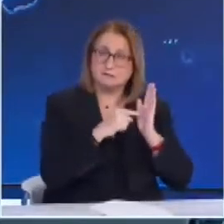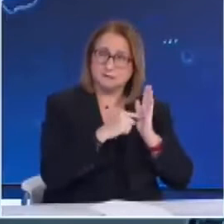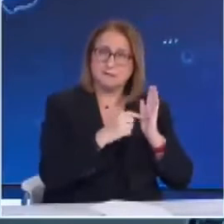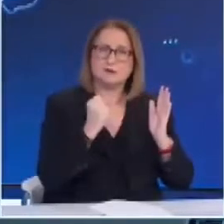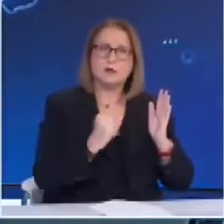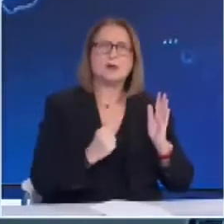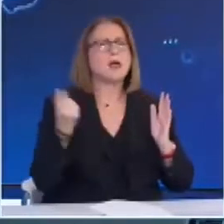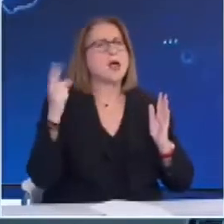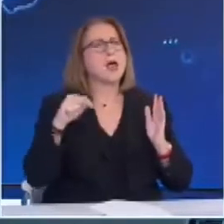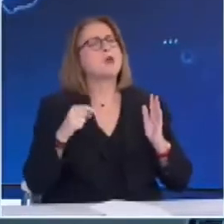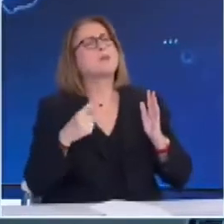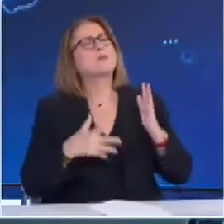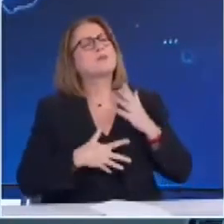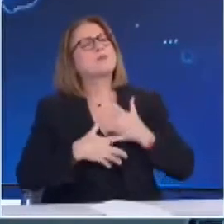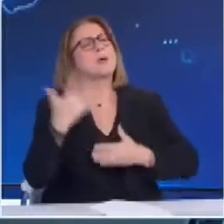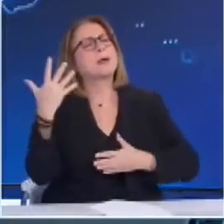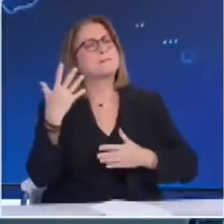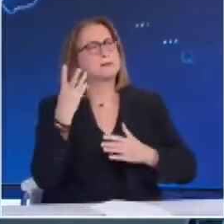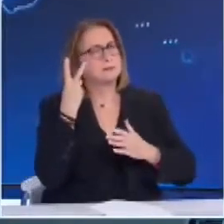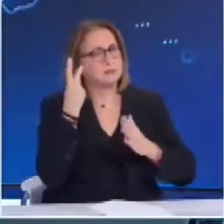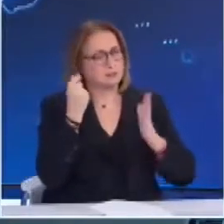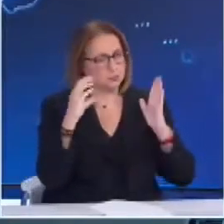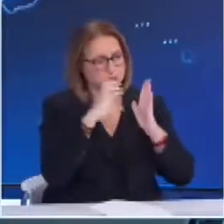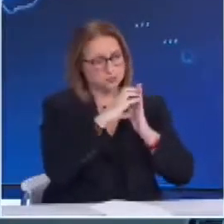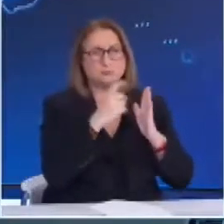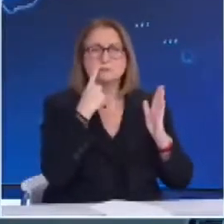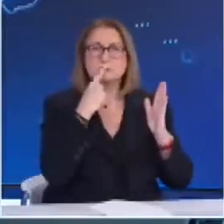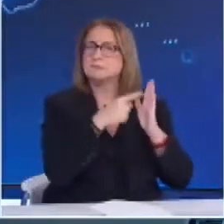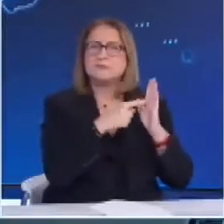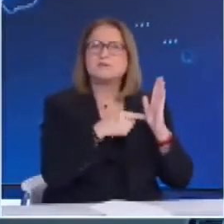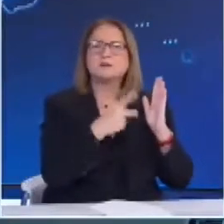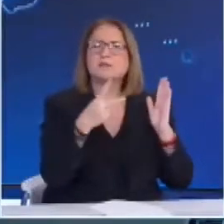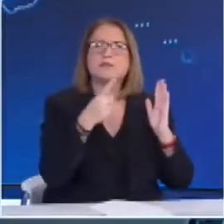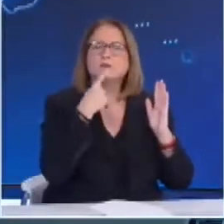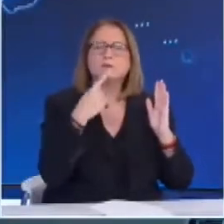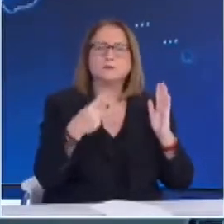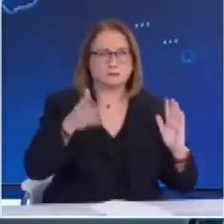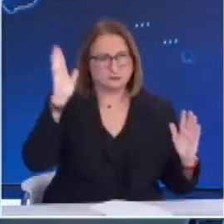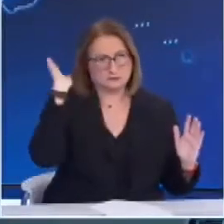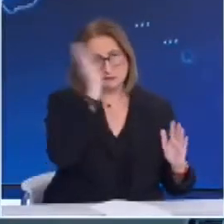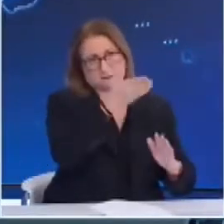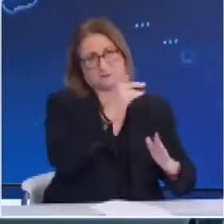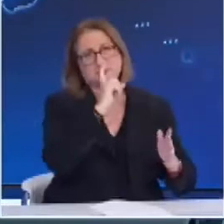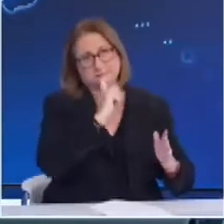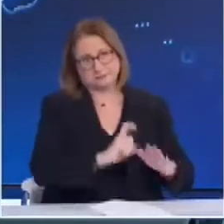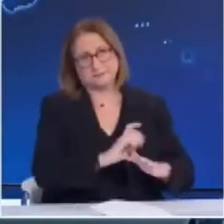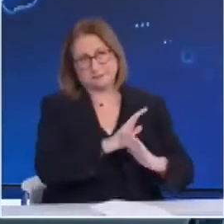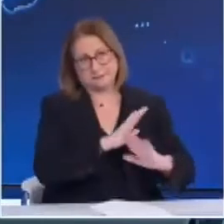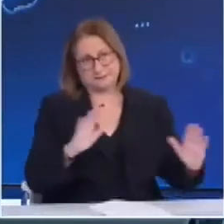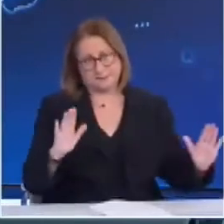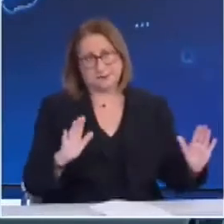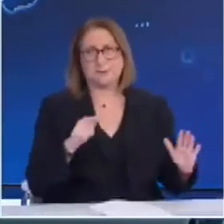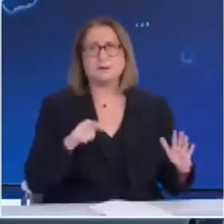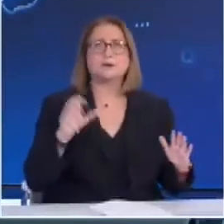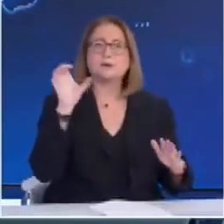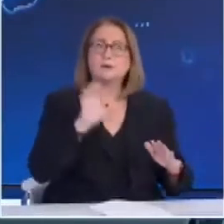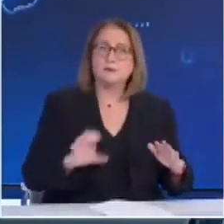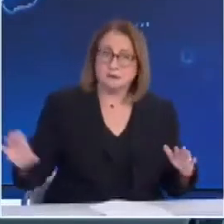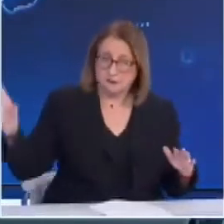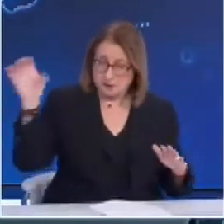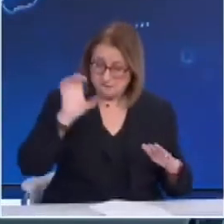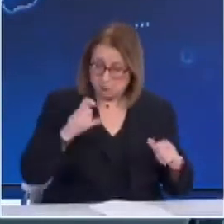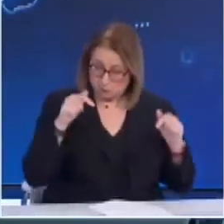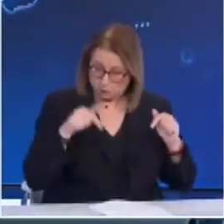αφορούν κυρώσεις και ότι η Ευρωπαϊκή Ένωση θα χρησιμοποιήσει σε αυτή την περίπτωση όλα τα εργαλεία τα οποία